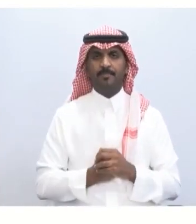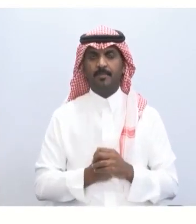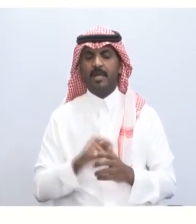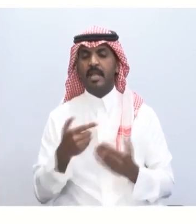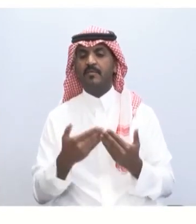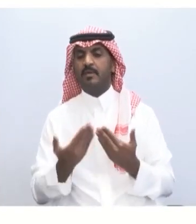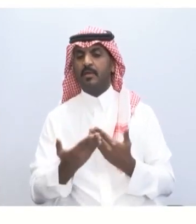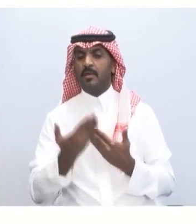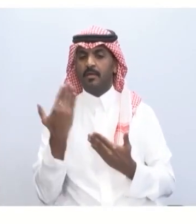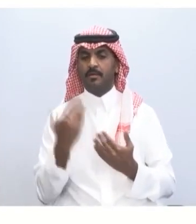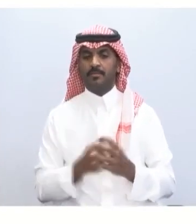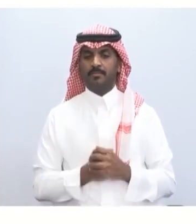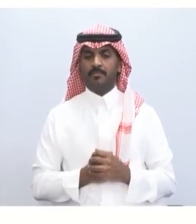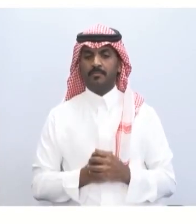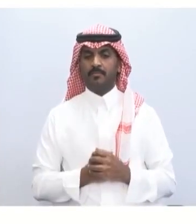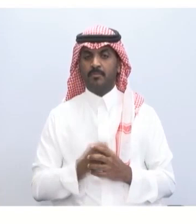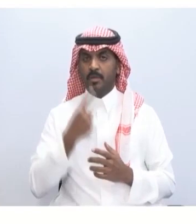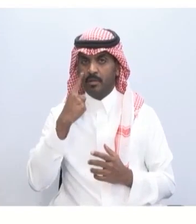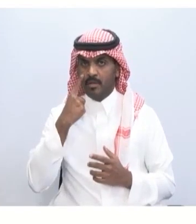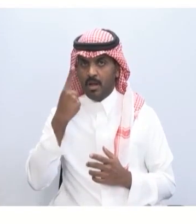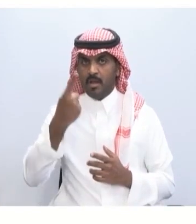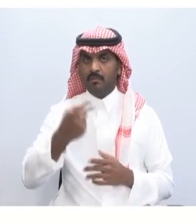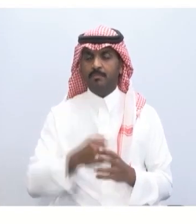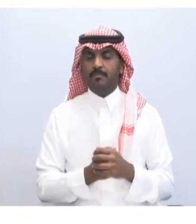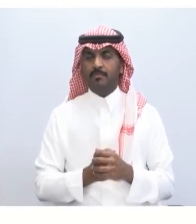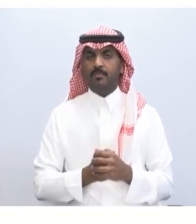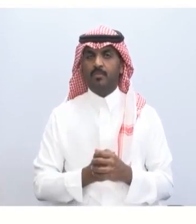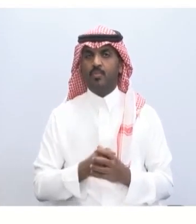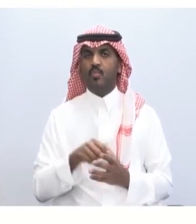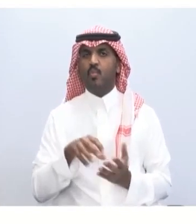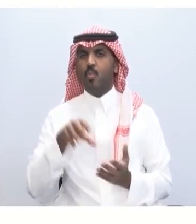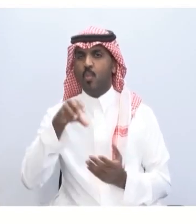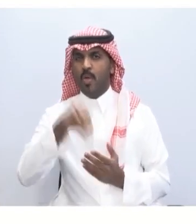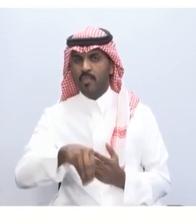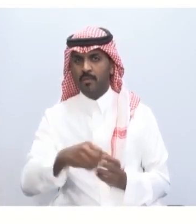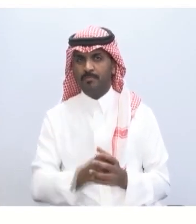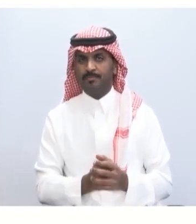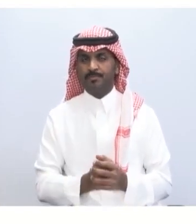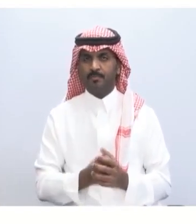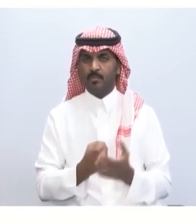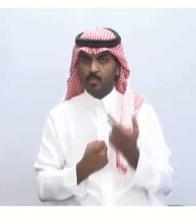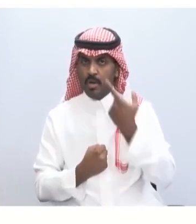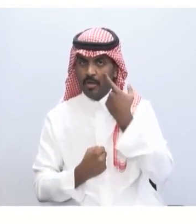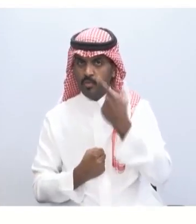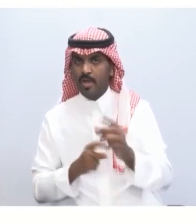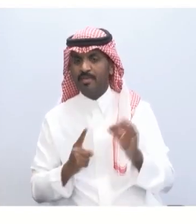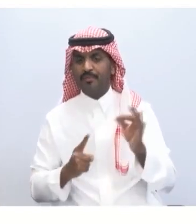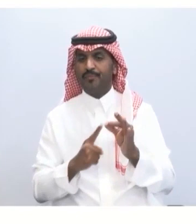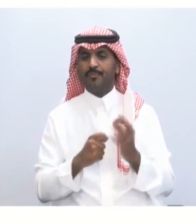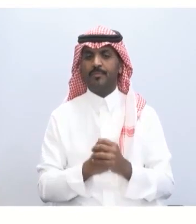الذي كان يتطلع ووضع نصبه اعينه